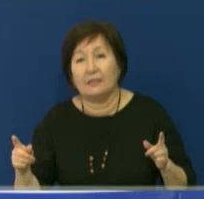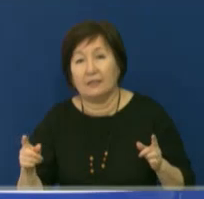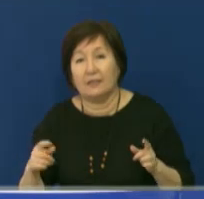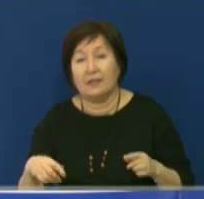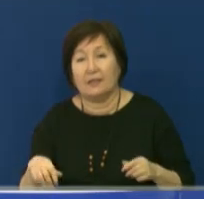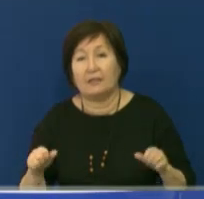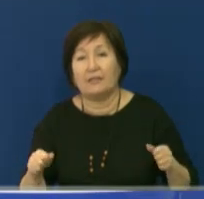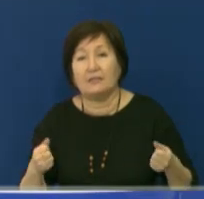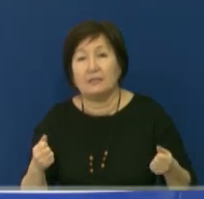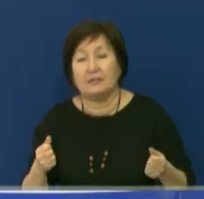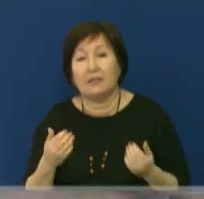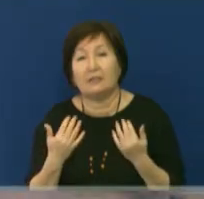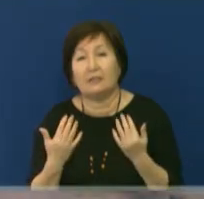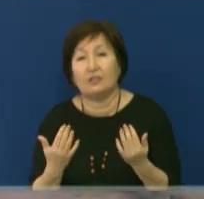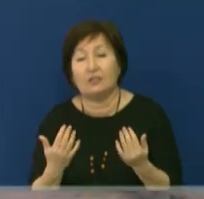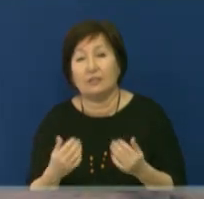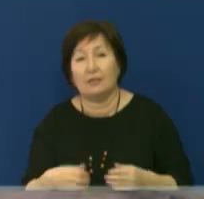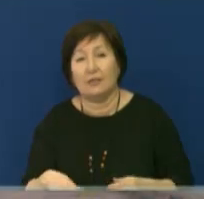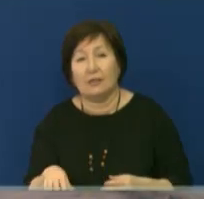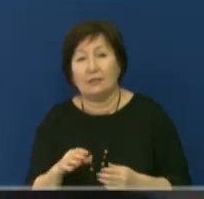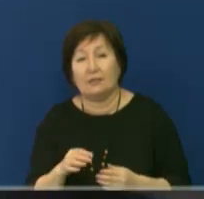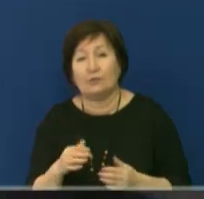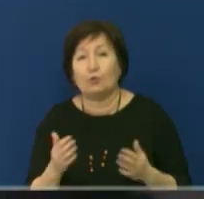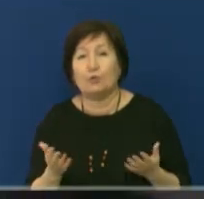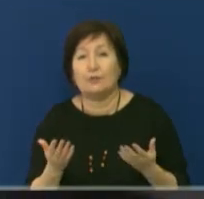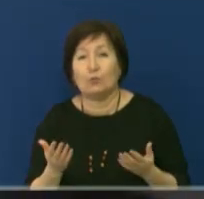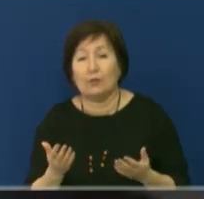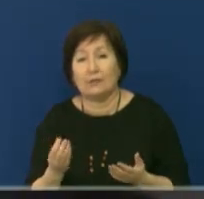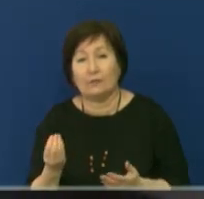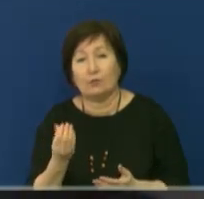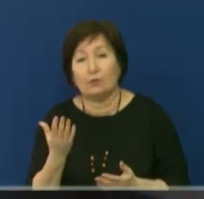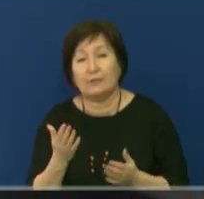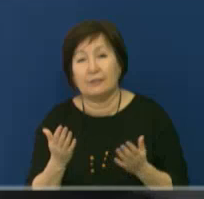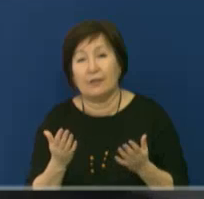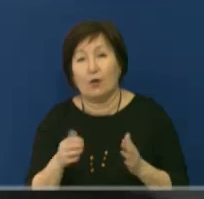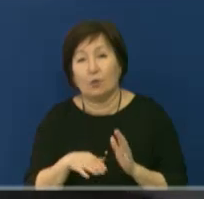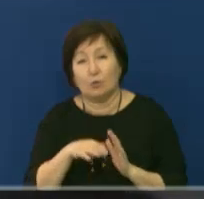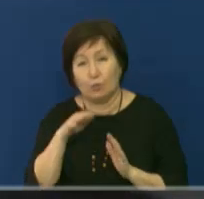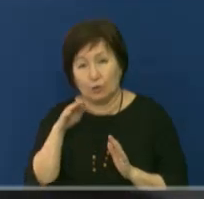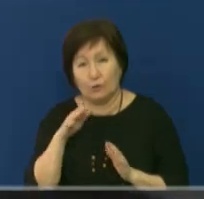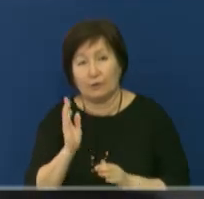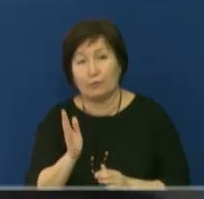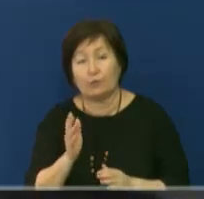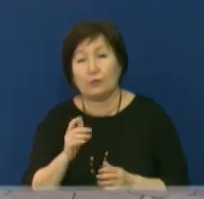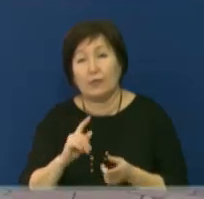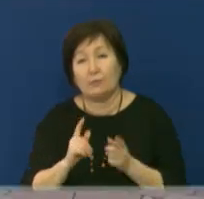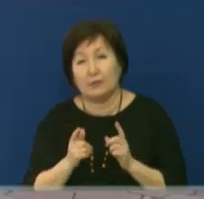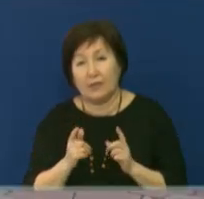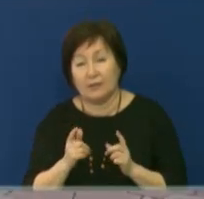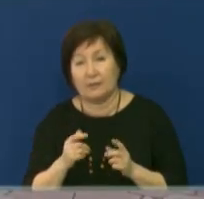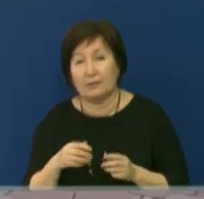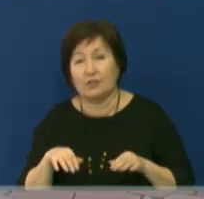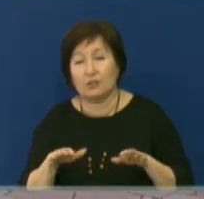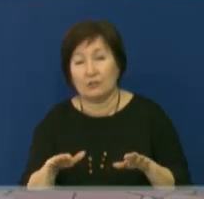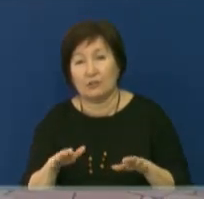жарияланды. Онда жазылғандай, шектеу шараларының мерзімі облыс аумағында COVID-19 инфекциясының таралуы бойынша ахуалдың